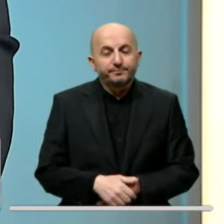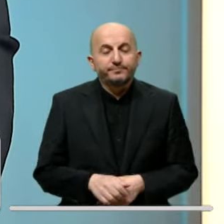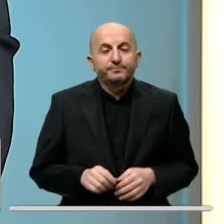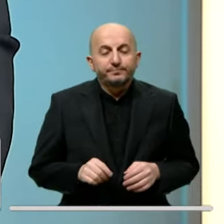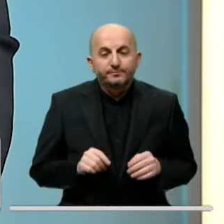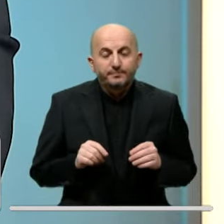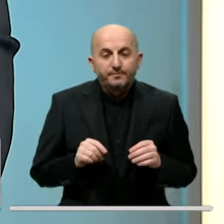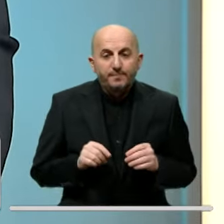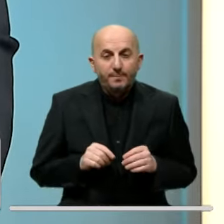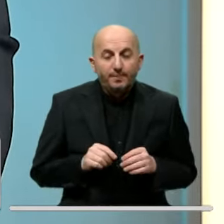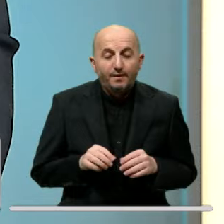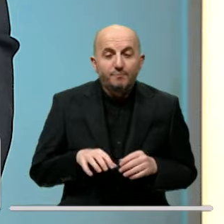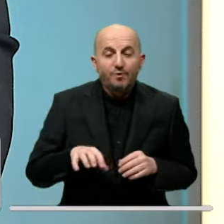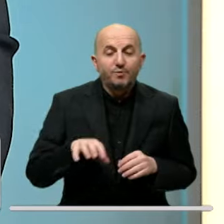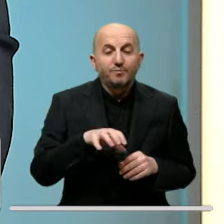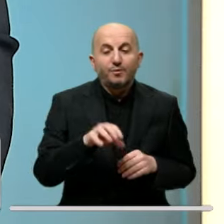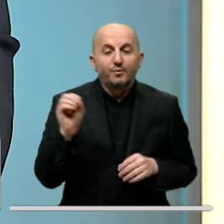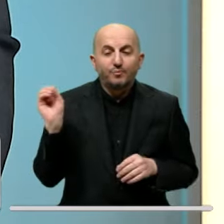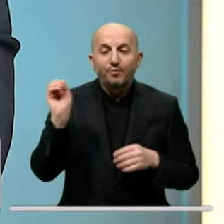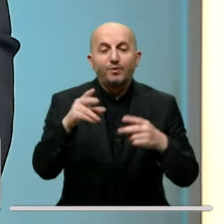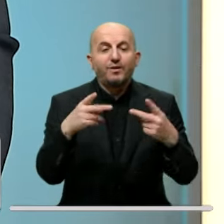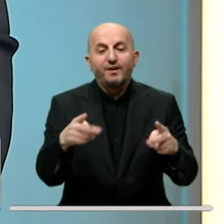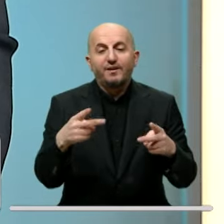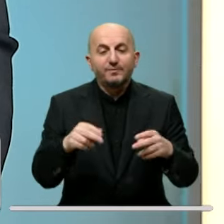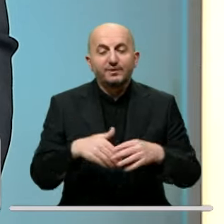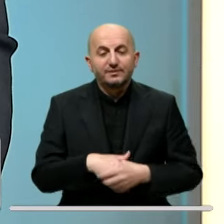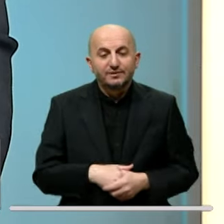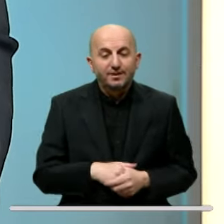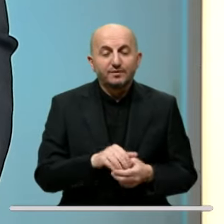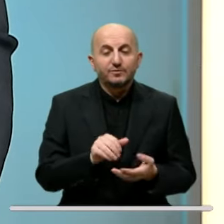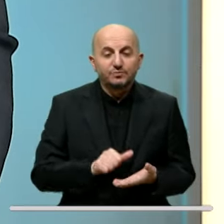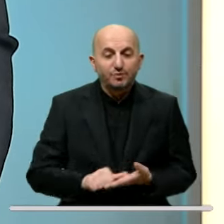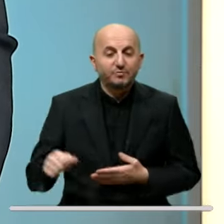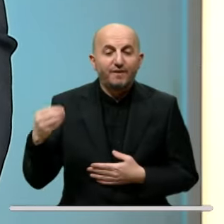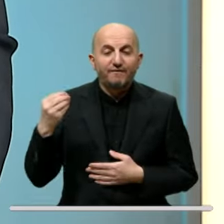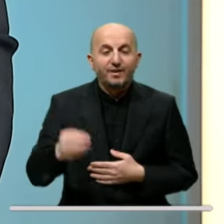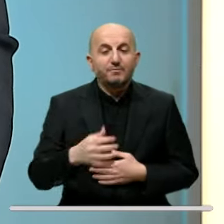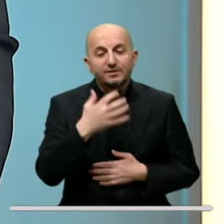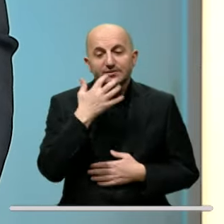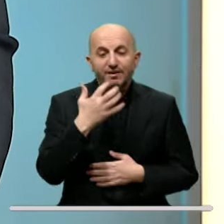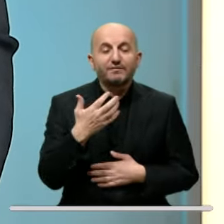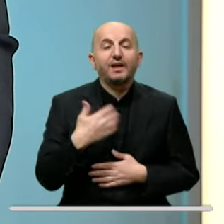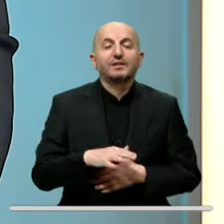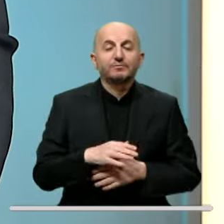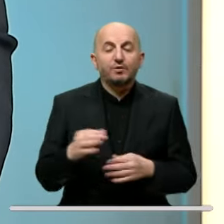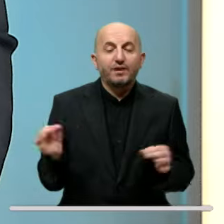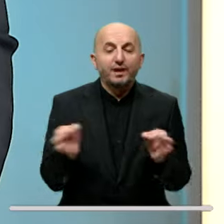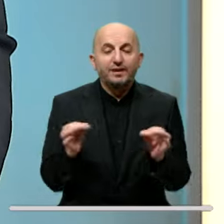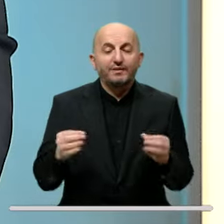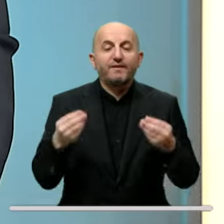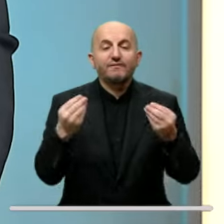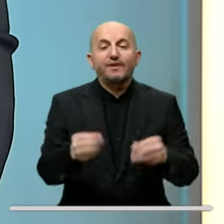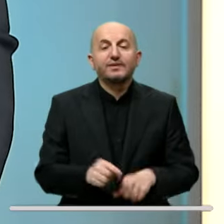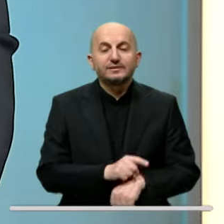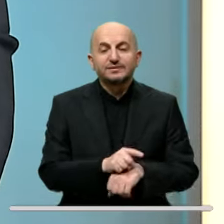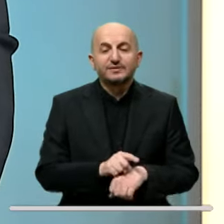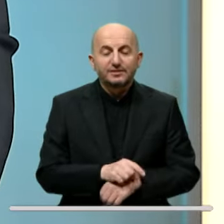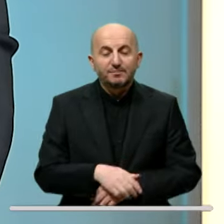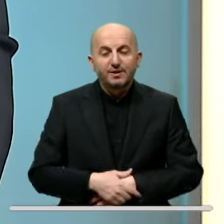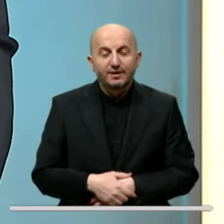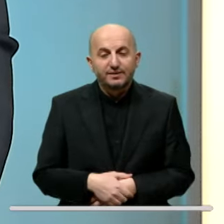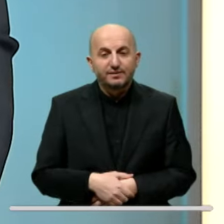takdirde böyle bölüm bölüm gönderebilir. Yani o zaman toptan vermesini tavsiye etmiyoruz erkenden verdiği zaman. Çünkü zaten bu